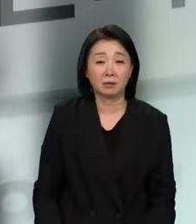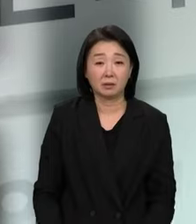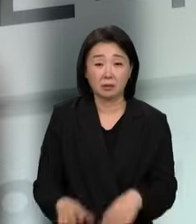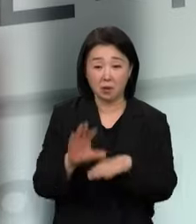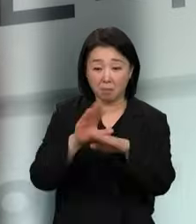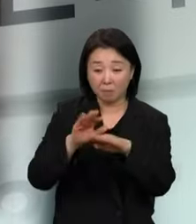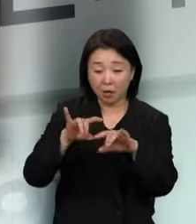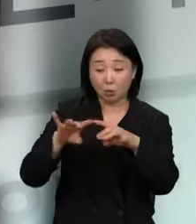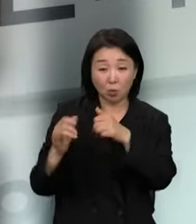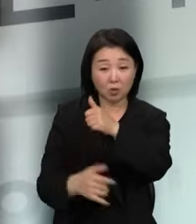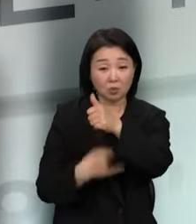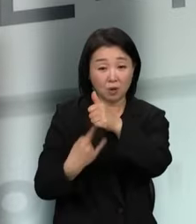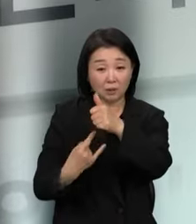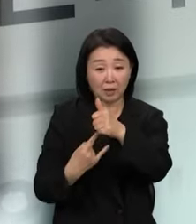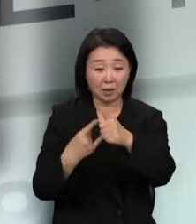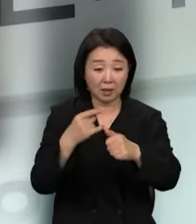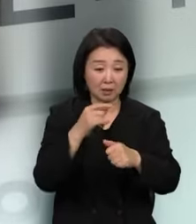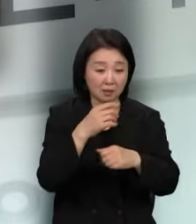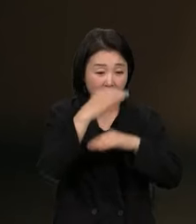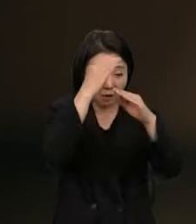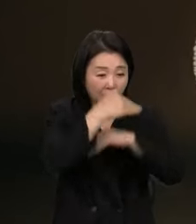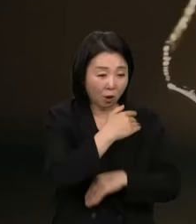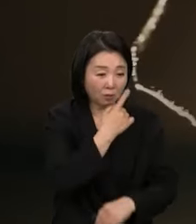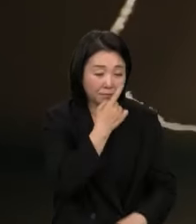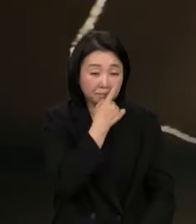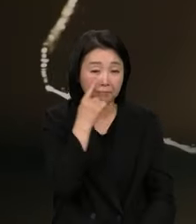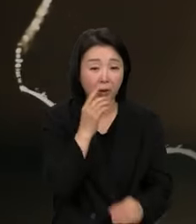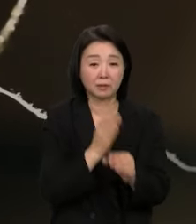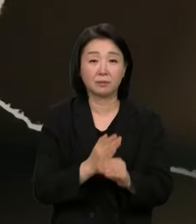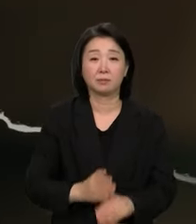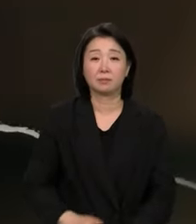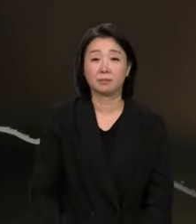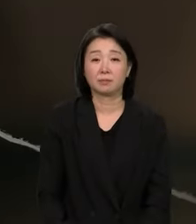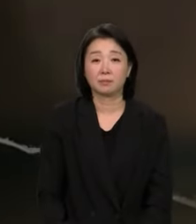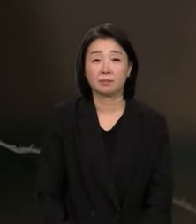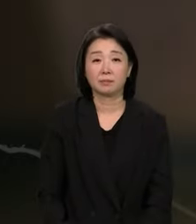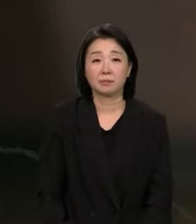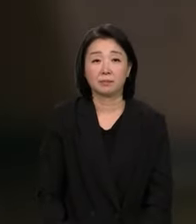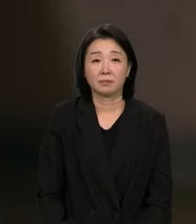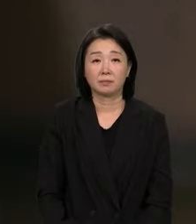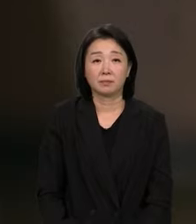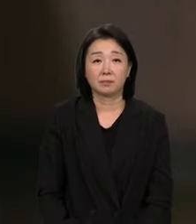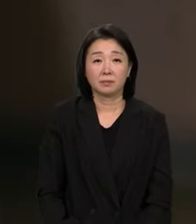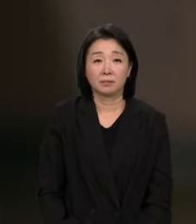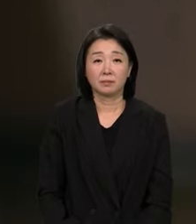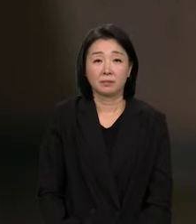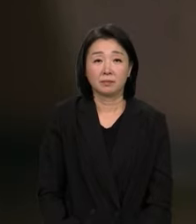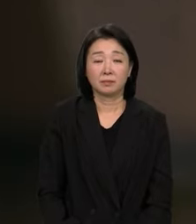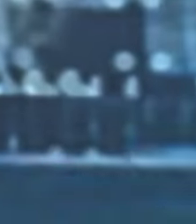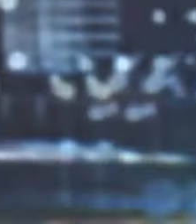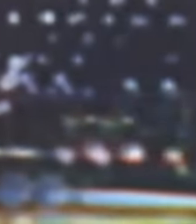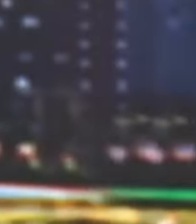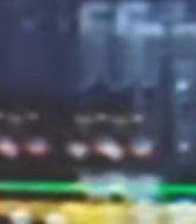방송통신심의위원회는 해당 사이트의 내용을 검토하고 있습니다 JTB 씨 란입니다